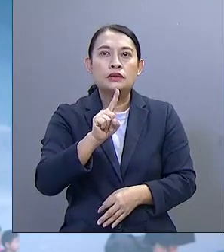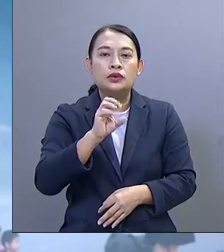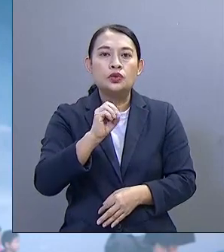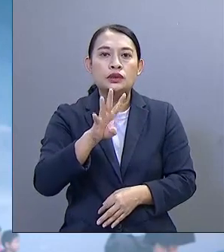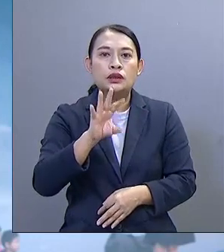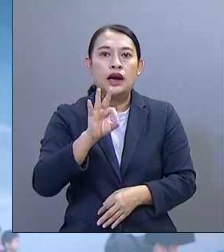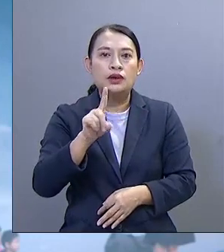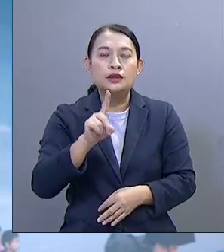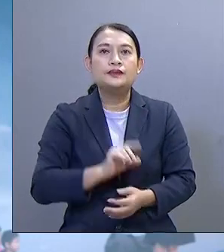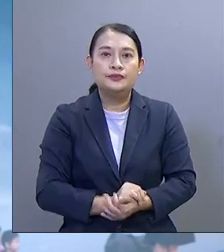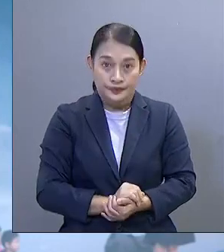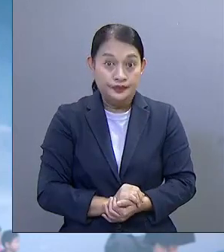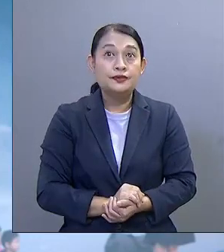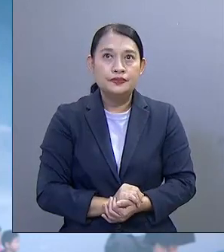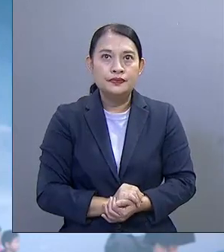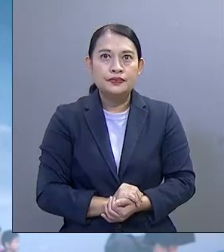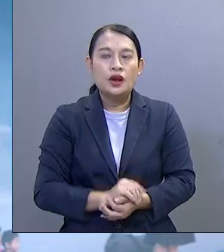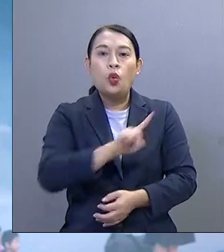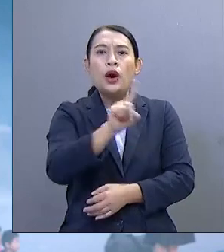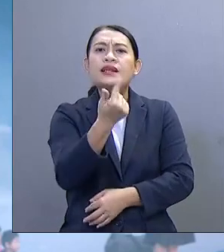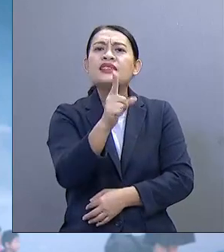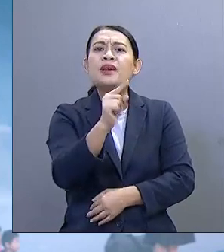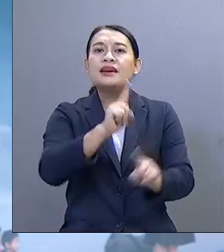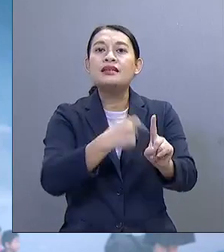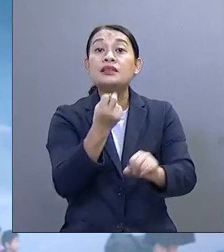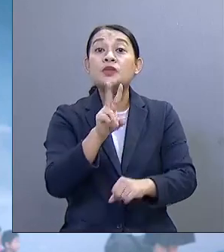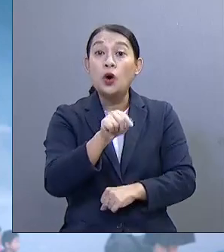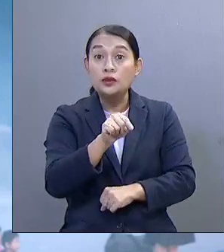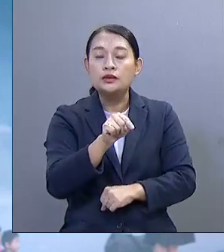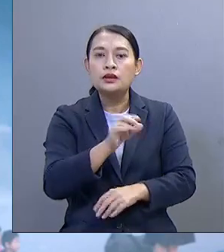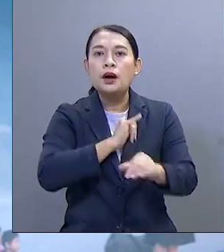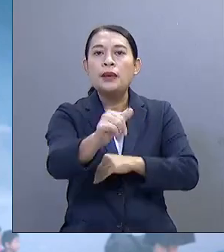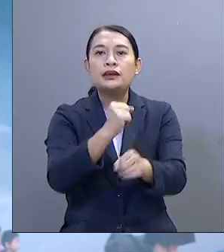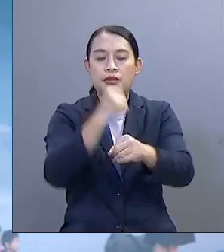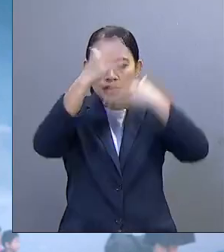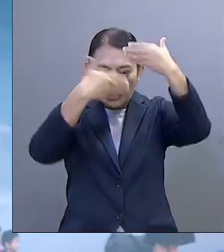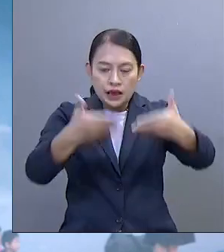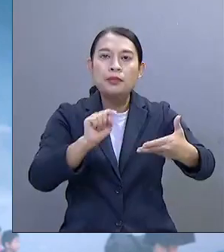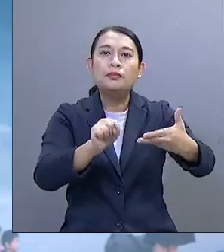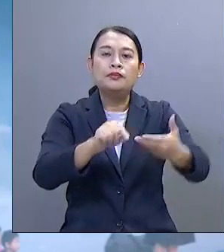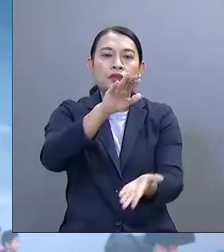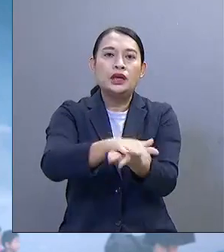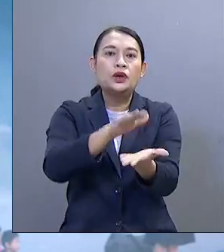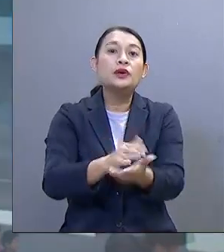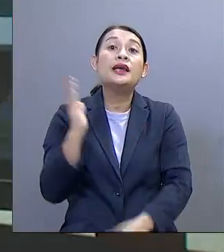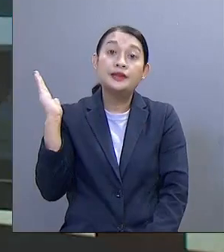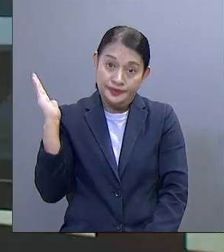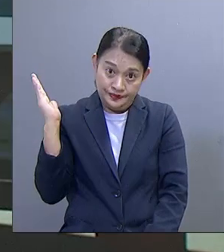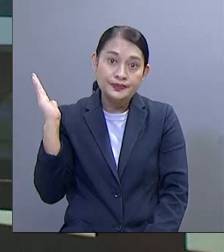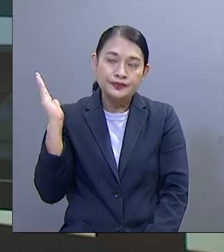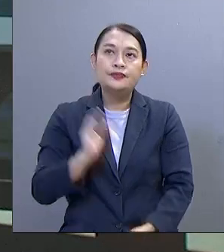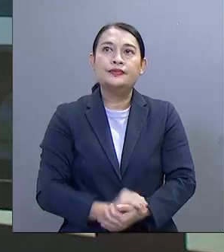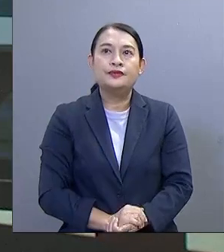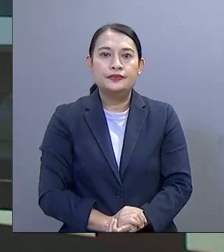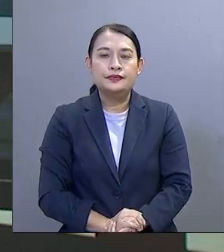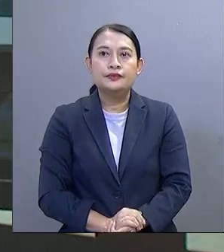1 นะคะแล้ววันที่ 11 ทันวาคมนี้ค่ เราจะไปจดกจกรมกันที่โงเรีนเพียงหล่วง 3 นะคะ